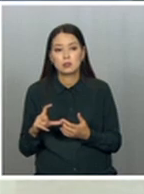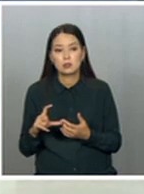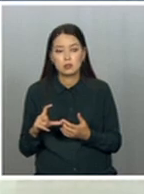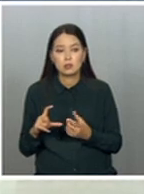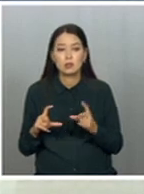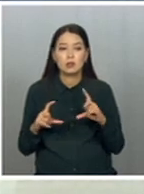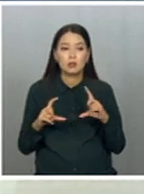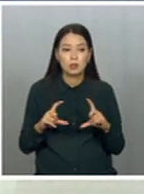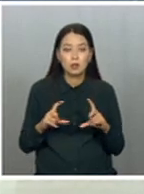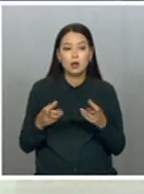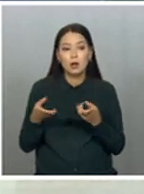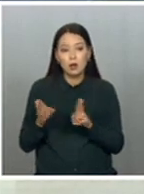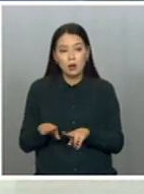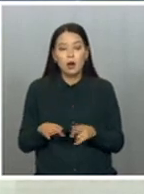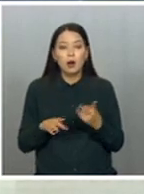майын тамызамыз.